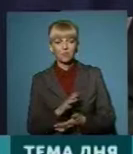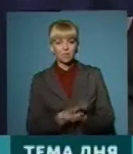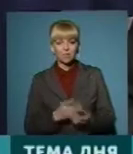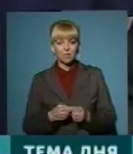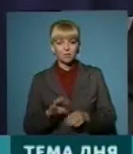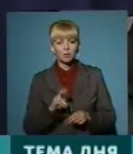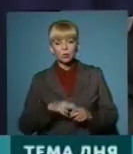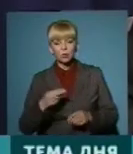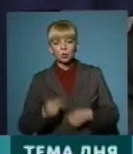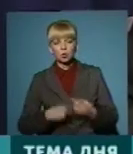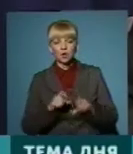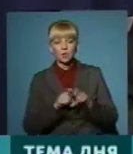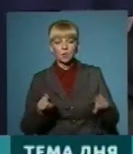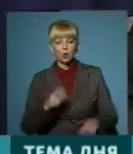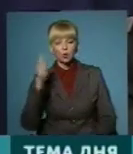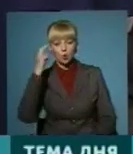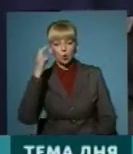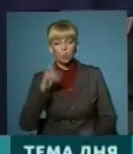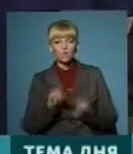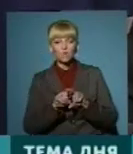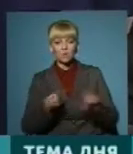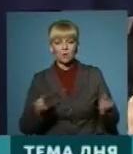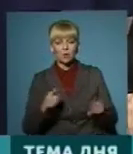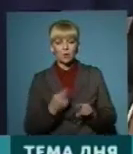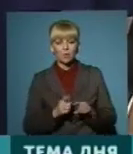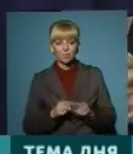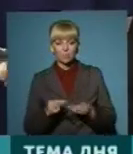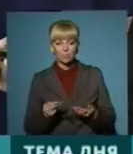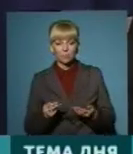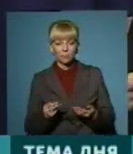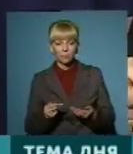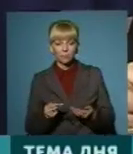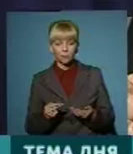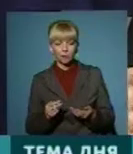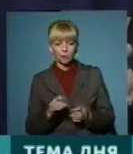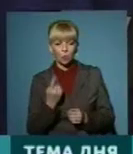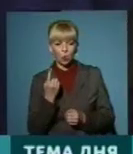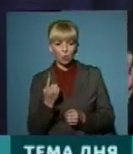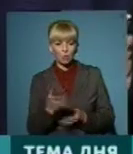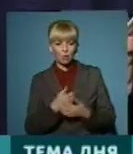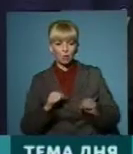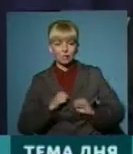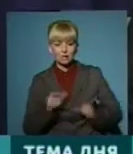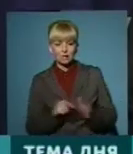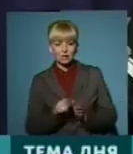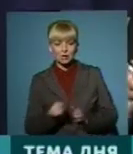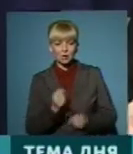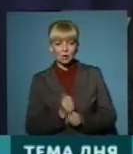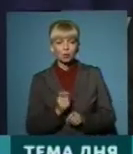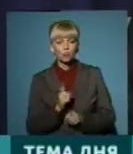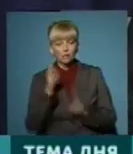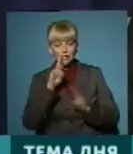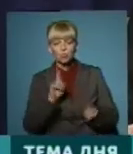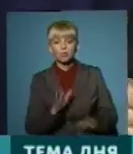все вычкодовывается через фонд, Чернобыльский фонд. Сегодня это подписал вроде Союз Чернобыля Украины только один. Мы пытаемся с ним работать, не знаю, там, что будет